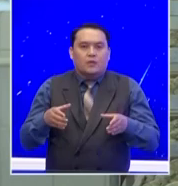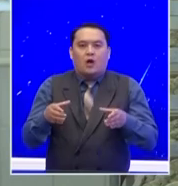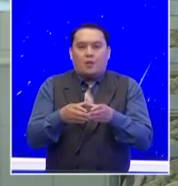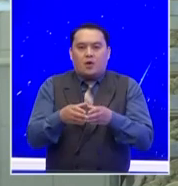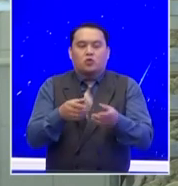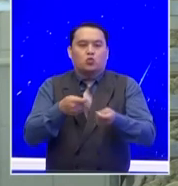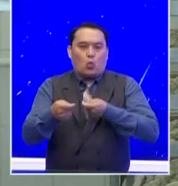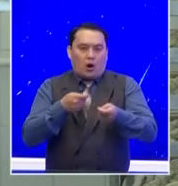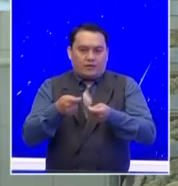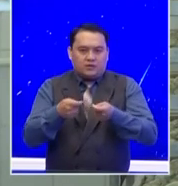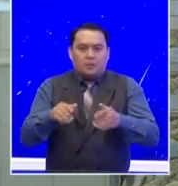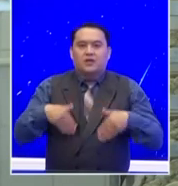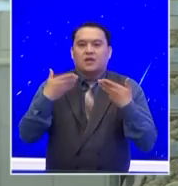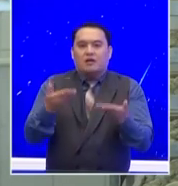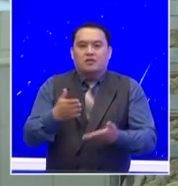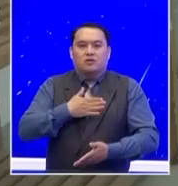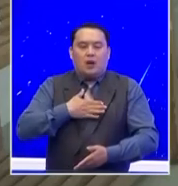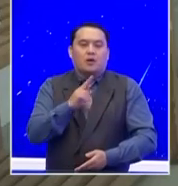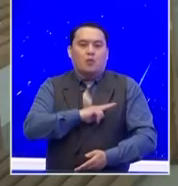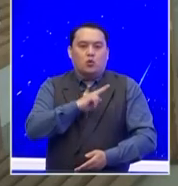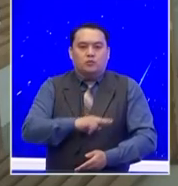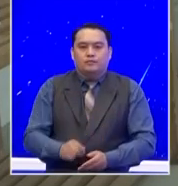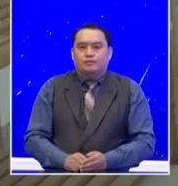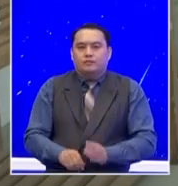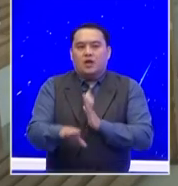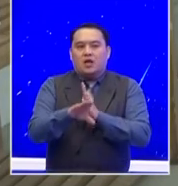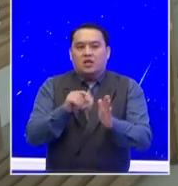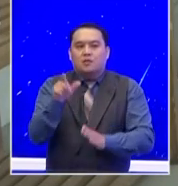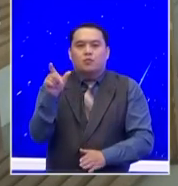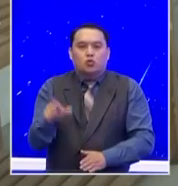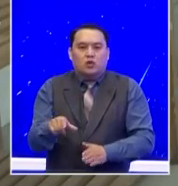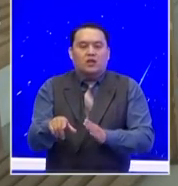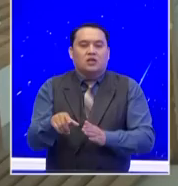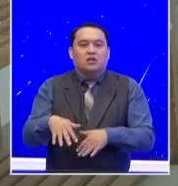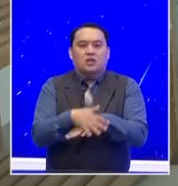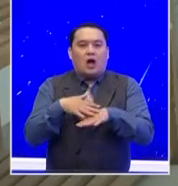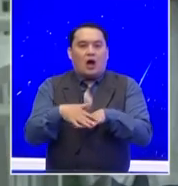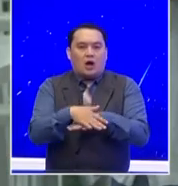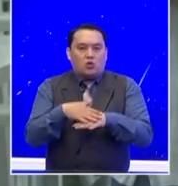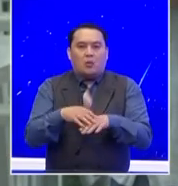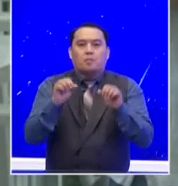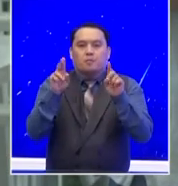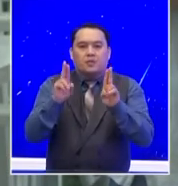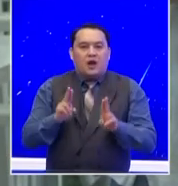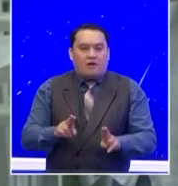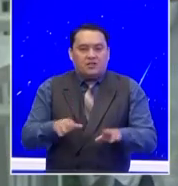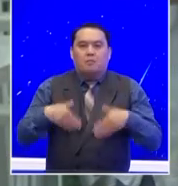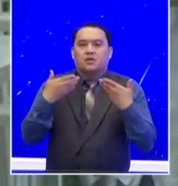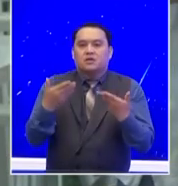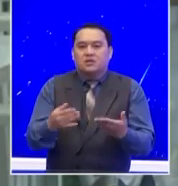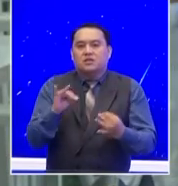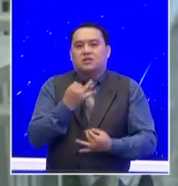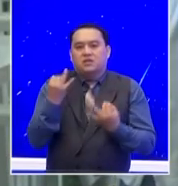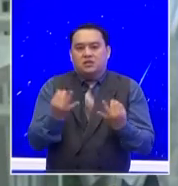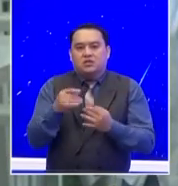руководству за предоставленную нам работу. Депутат – это лицо, выбранное народом. Их задачей, как правило, является представление